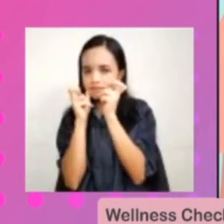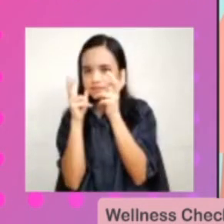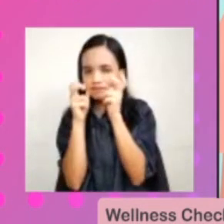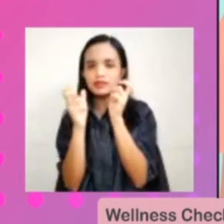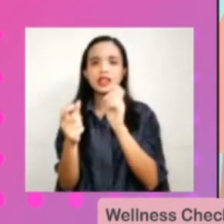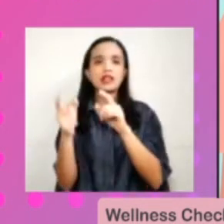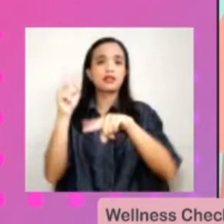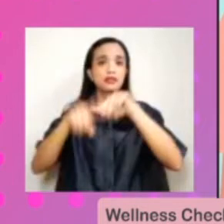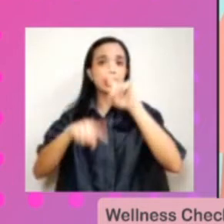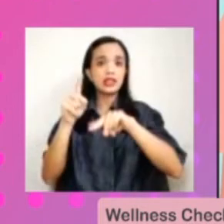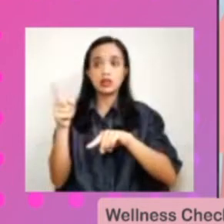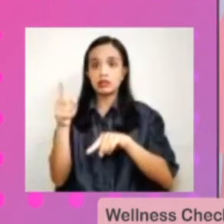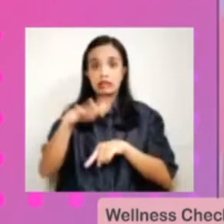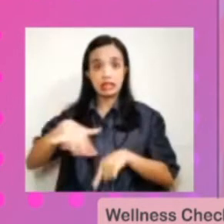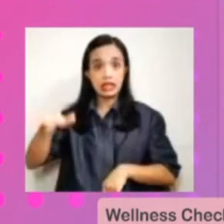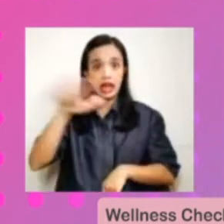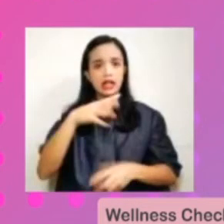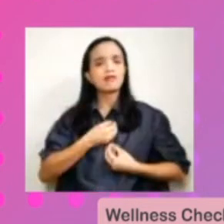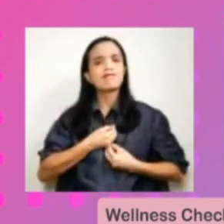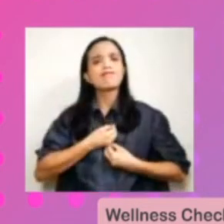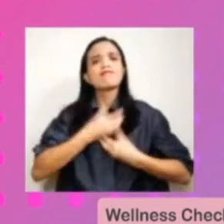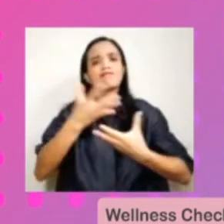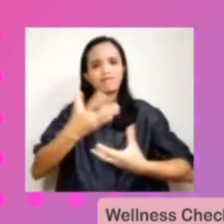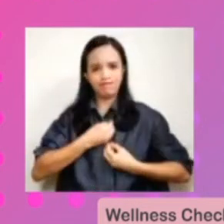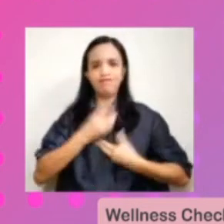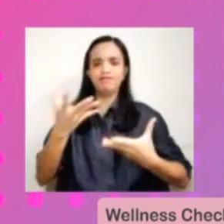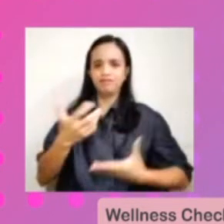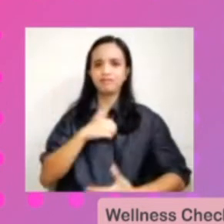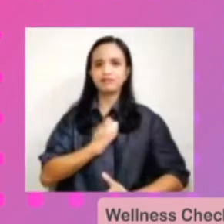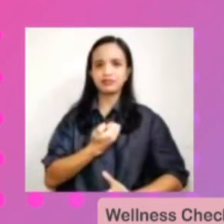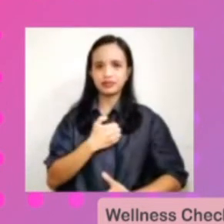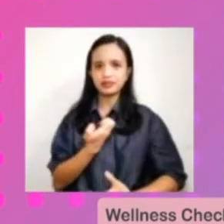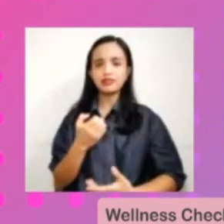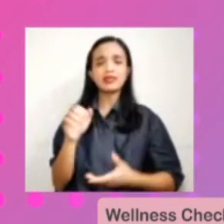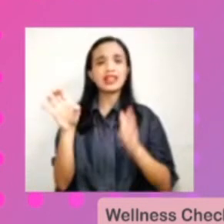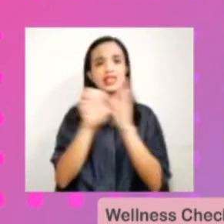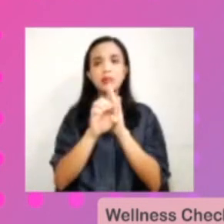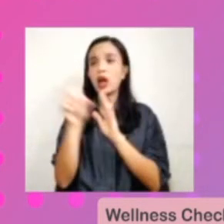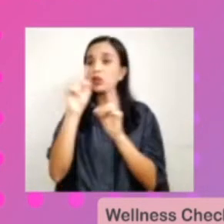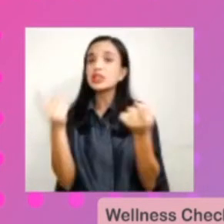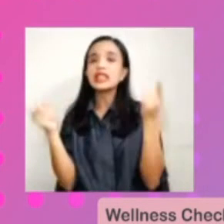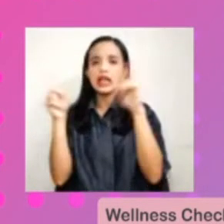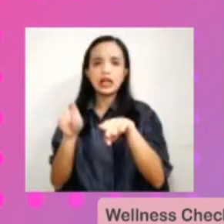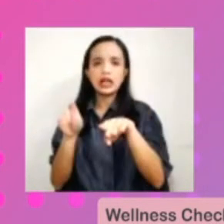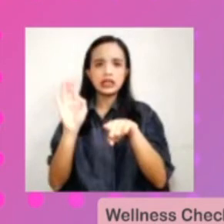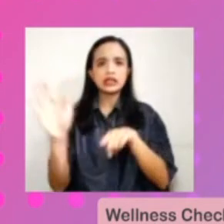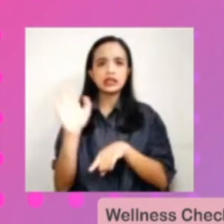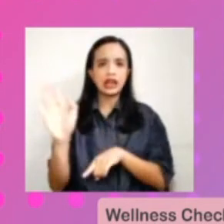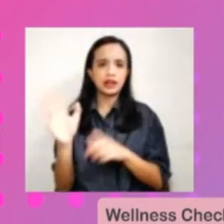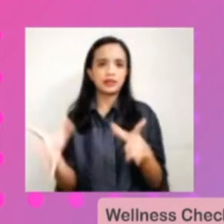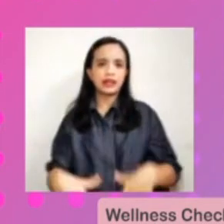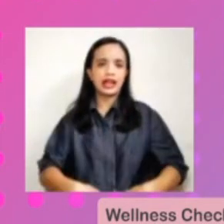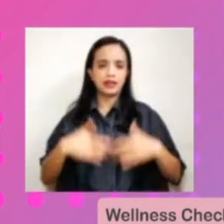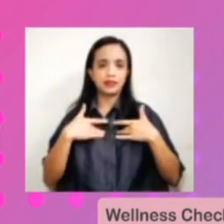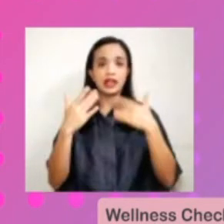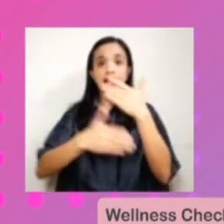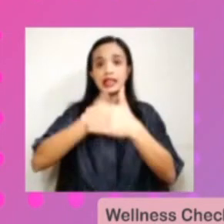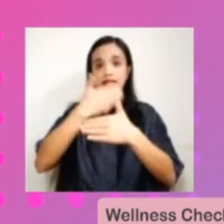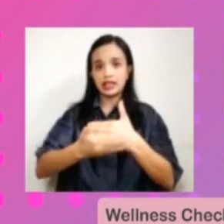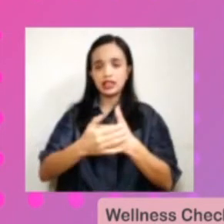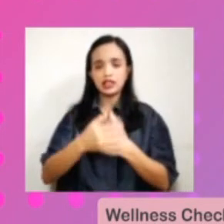unsolicited advice, ayan, and never invalidate others' emotions. So, ayan, let's be a sounding board sa